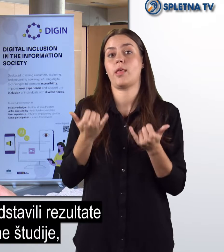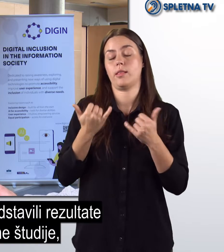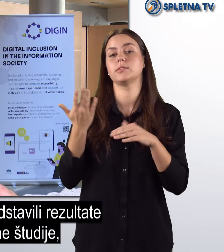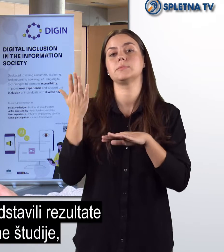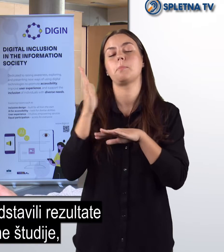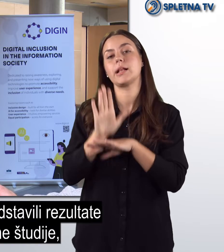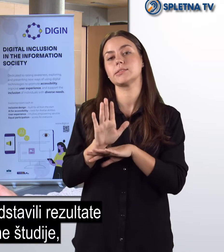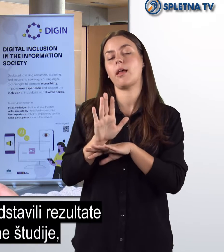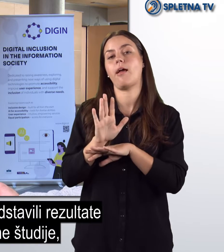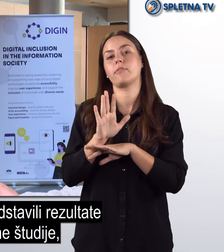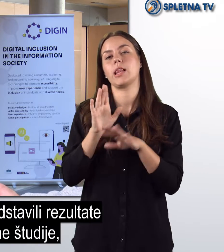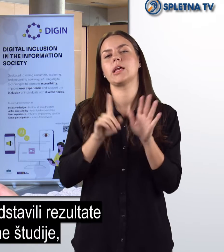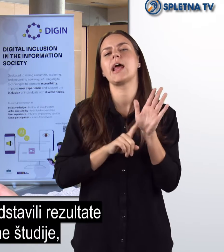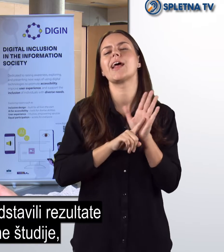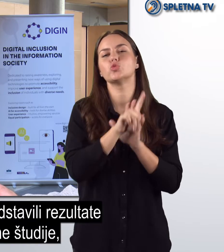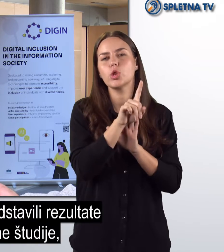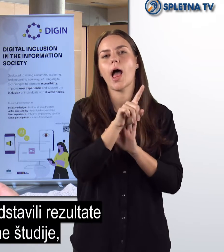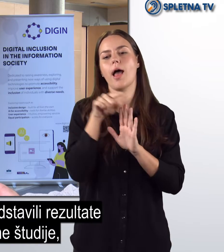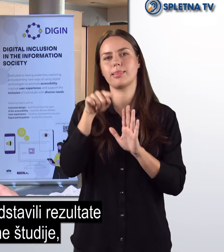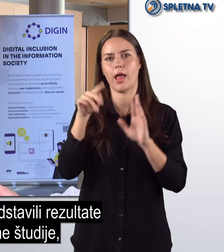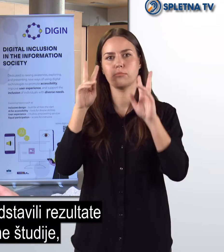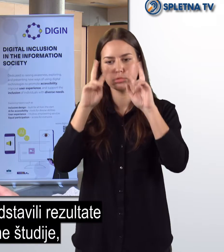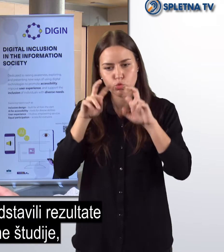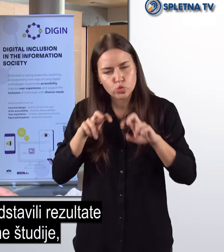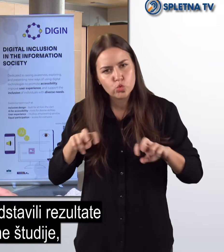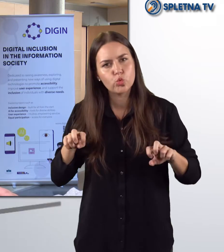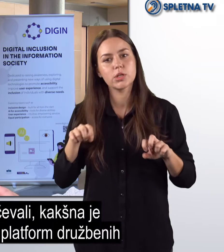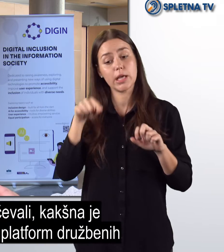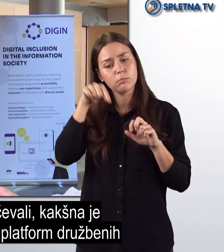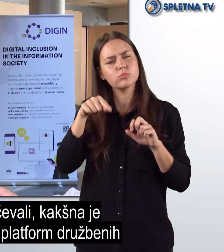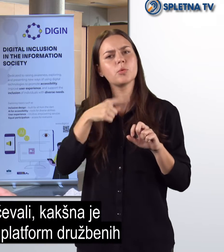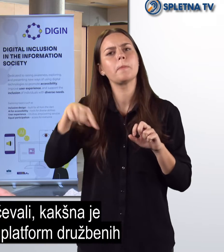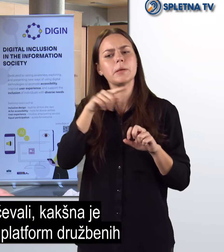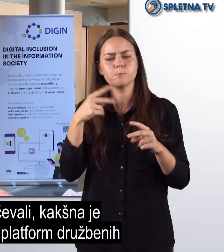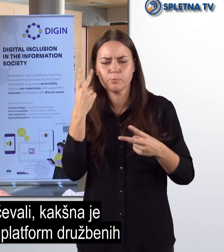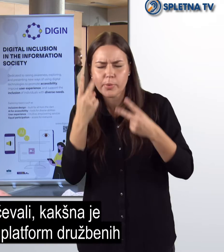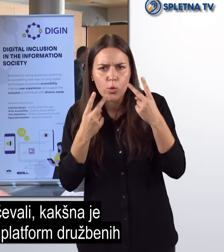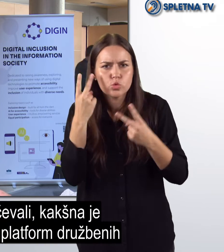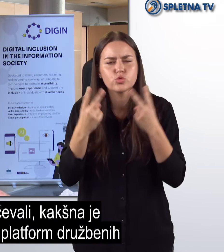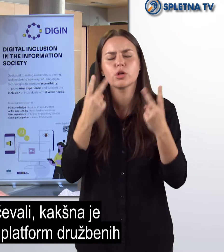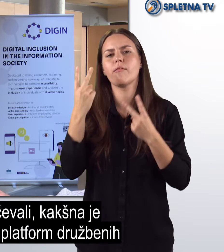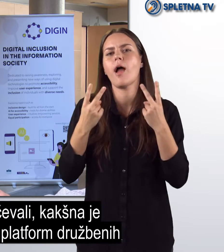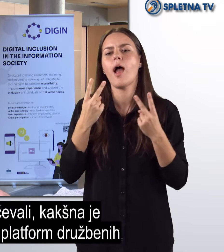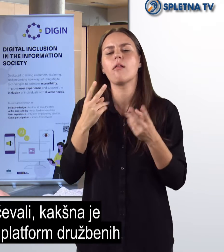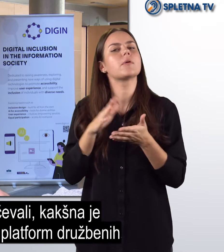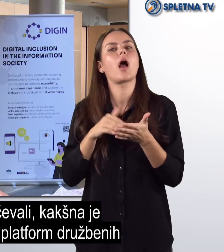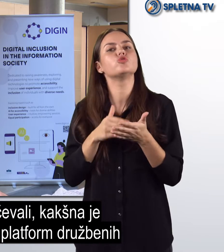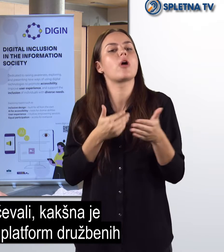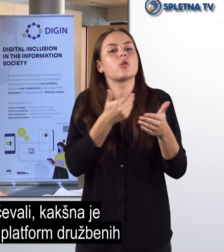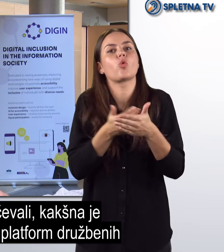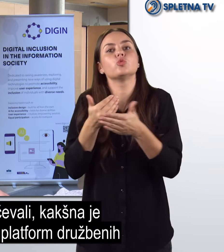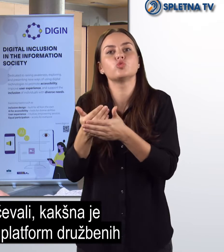danes predstavili rezultate konceptualne študije, v kateri smo preučevali, kakšna